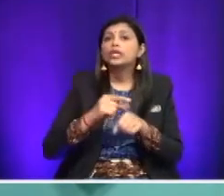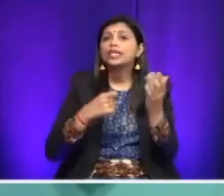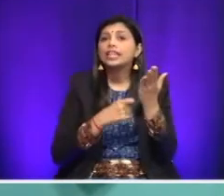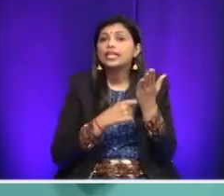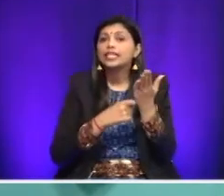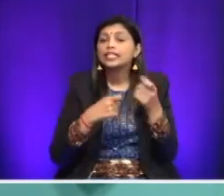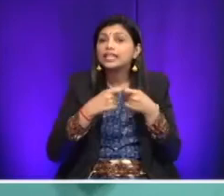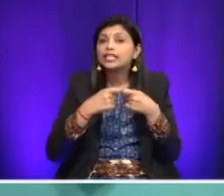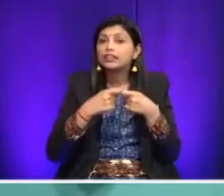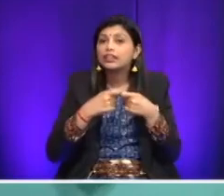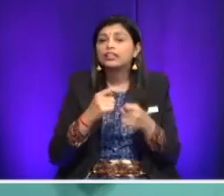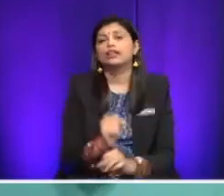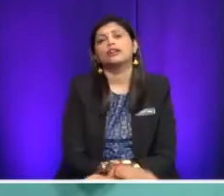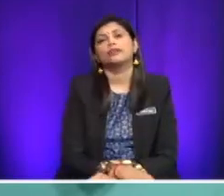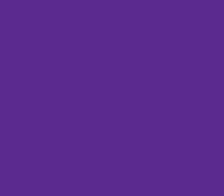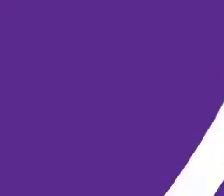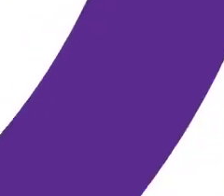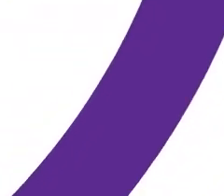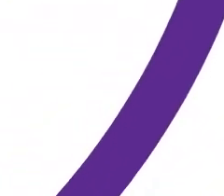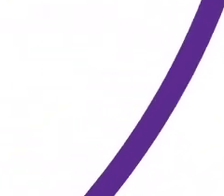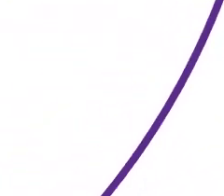kejang-kejang dilakukan Iya